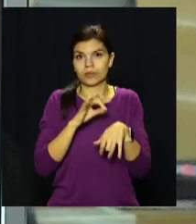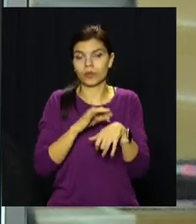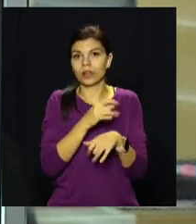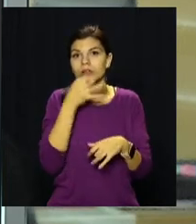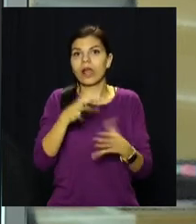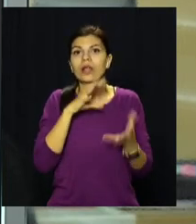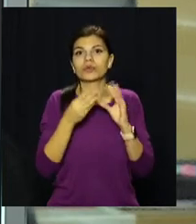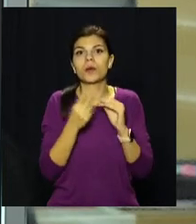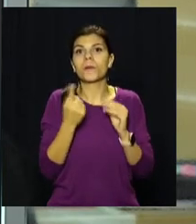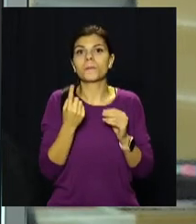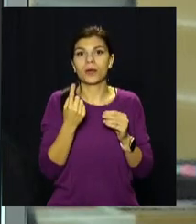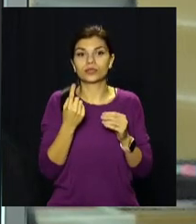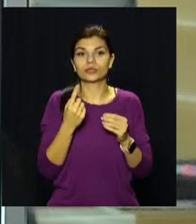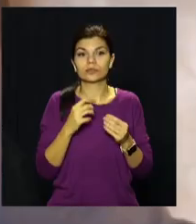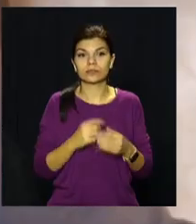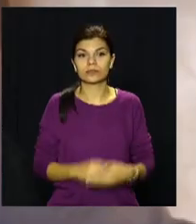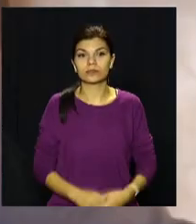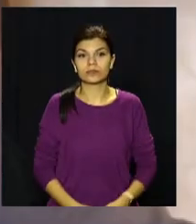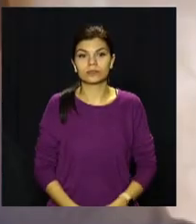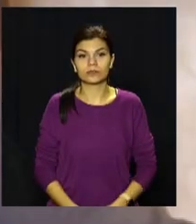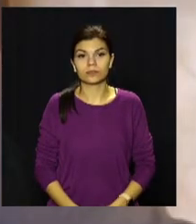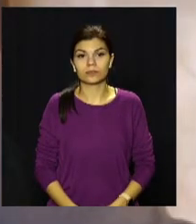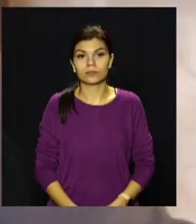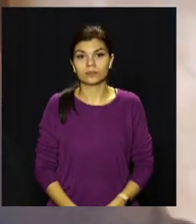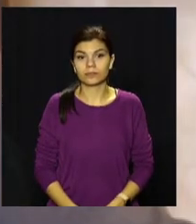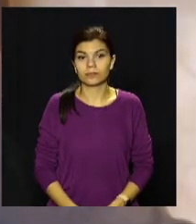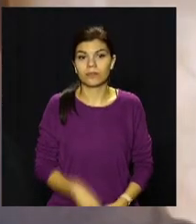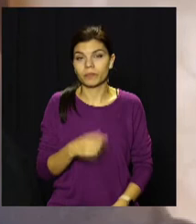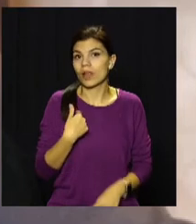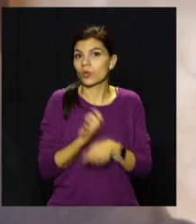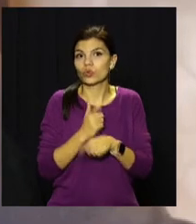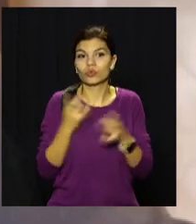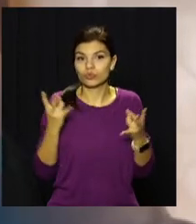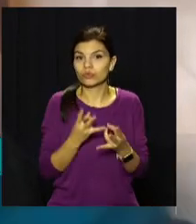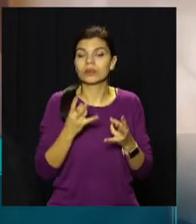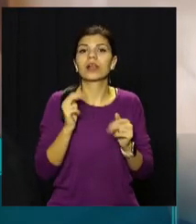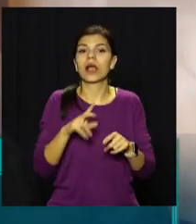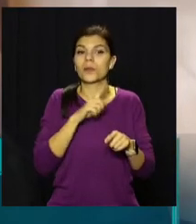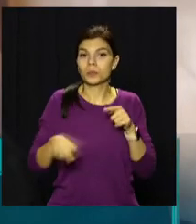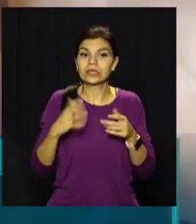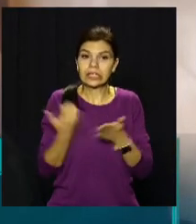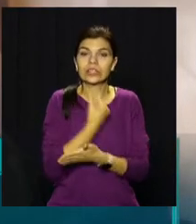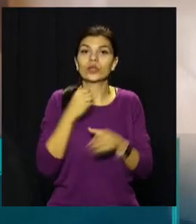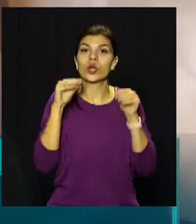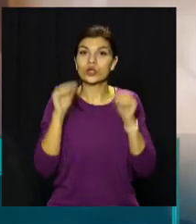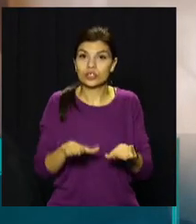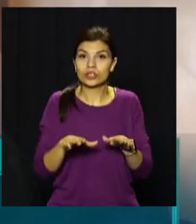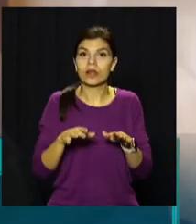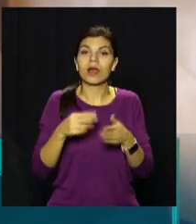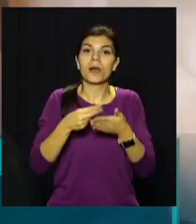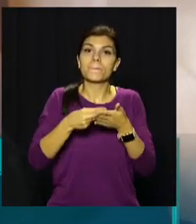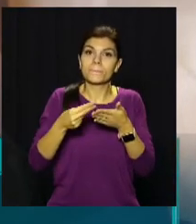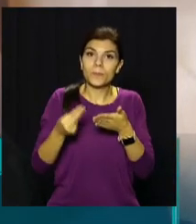результати свого шляху пацієнта. Нам дуже необхідно якомога швидше знайти рішення, як підписувати